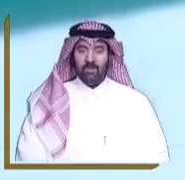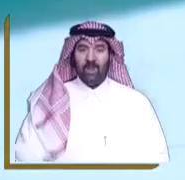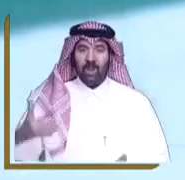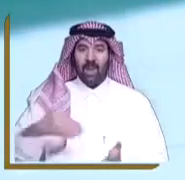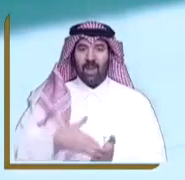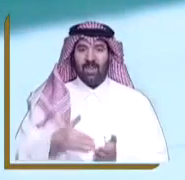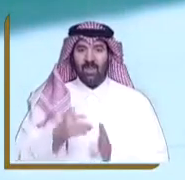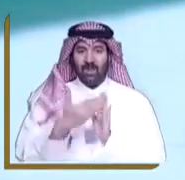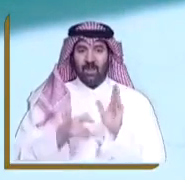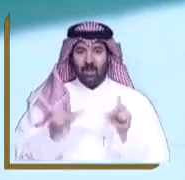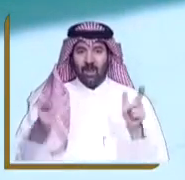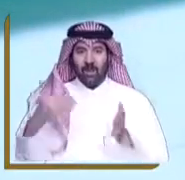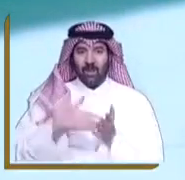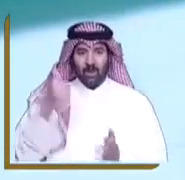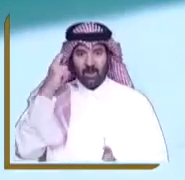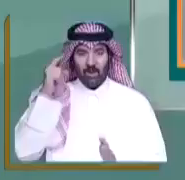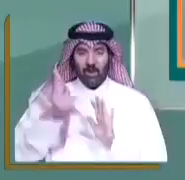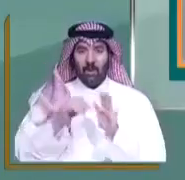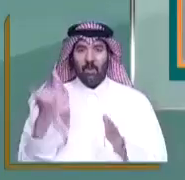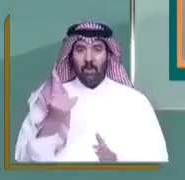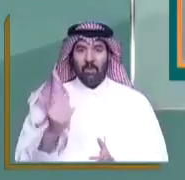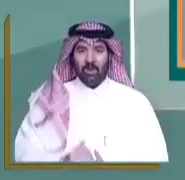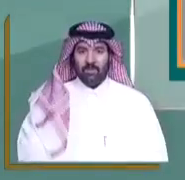نشرتنا انتهت، تذكركم بأبرز عناوينها.